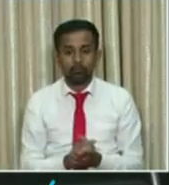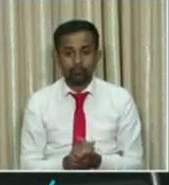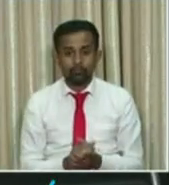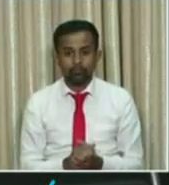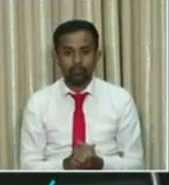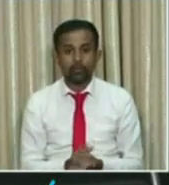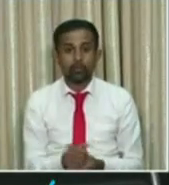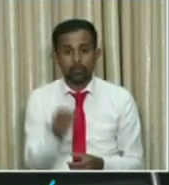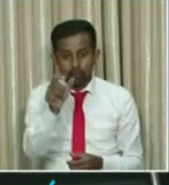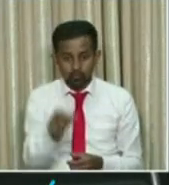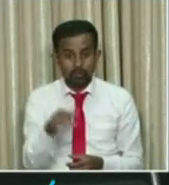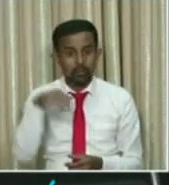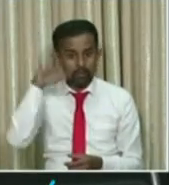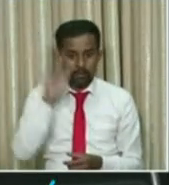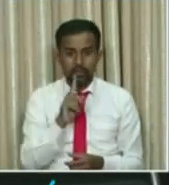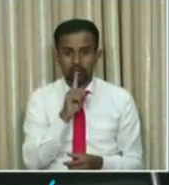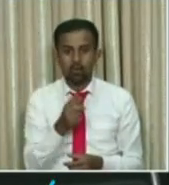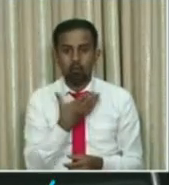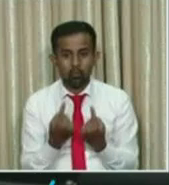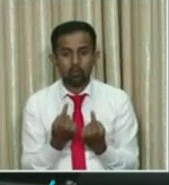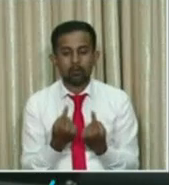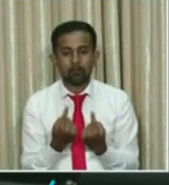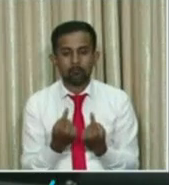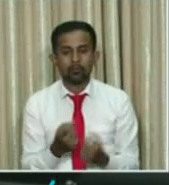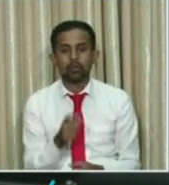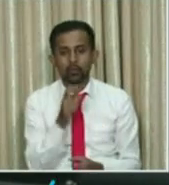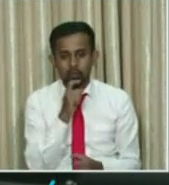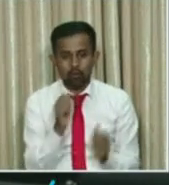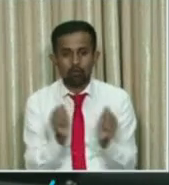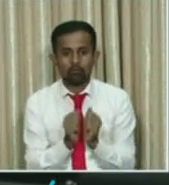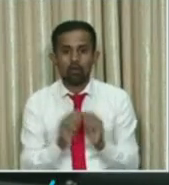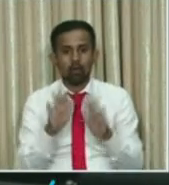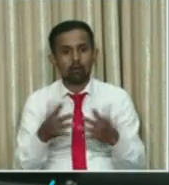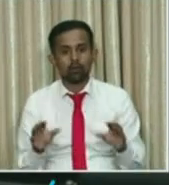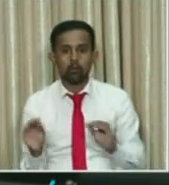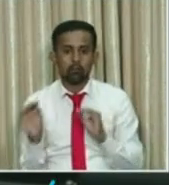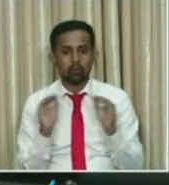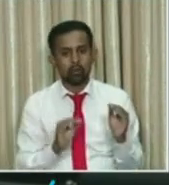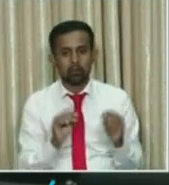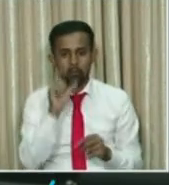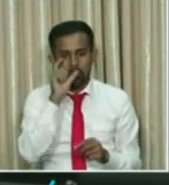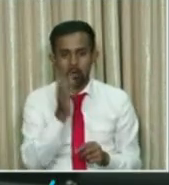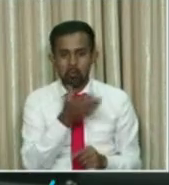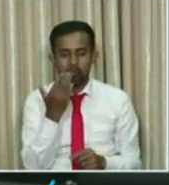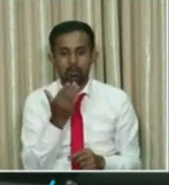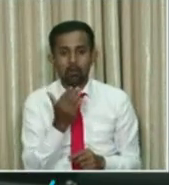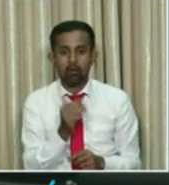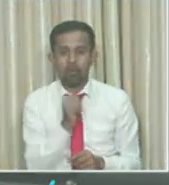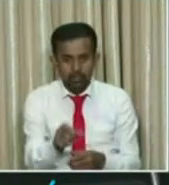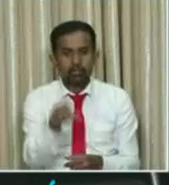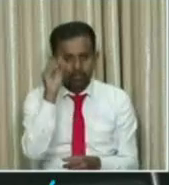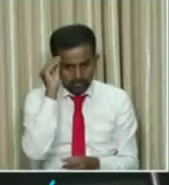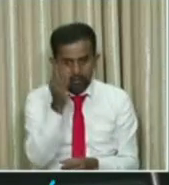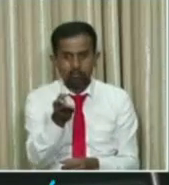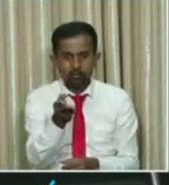දැන් ඔබතුමාලා එදා කියපු කාරණේ බොරු කියලා පිළිගන්නවත් අධිකරණ කටයුත්ත අවසන් වුණාට පස්සේ අපිට බලා ගන්න පුළුවන් මොකද්ද මේක ඇති වෙලා තියෙන සත්‍ය තත්ත්වය